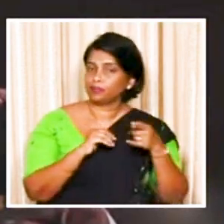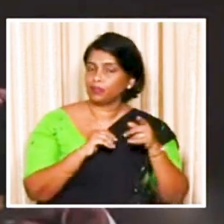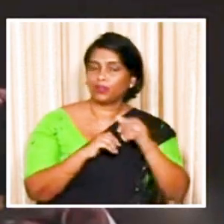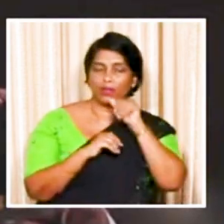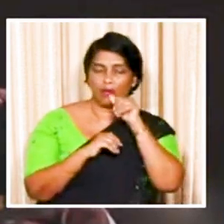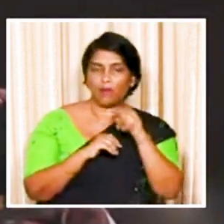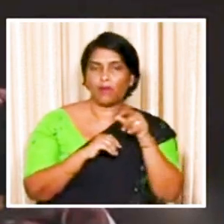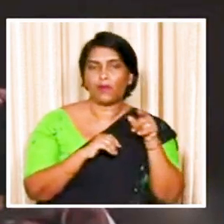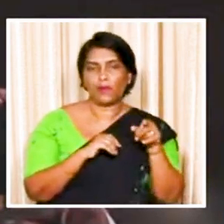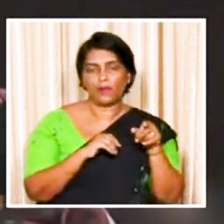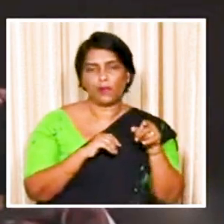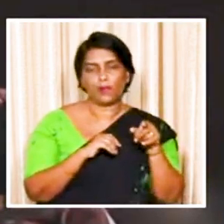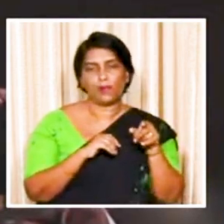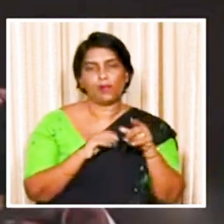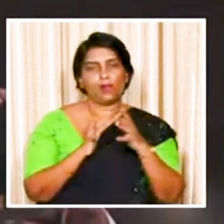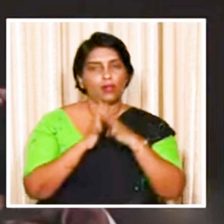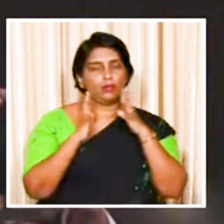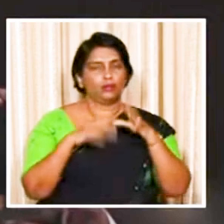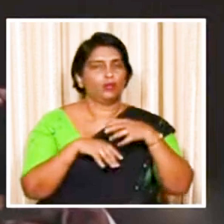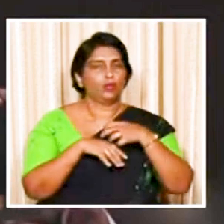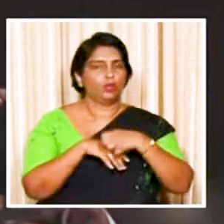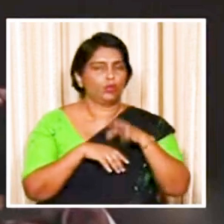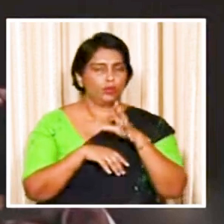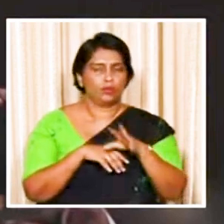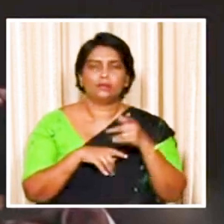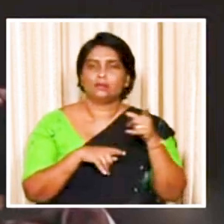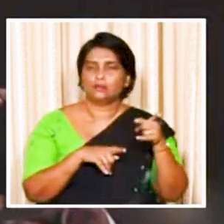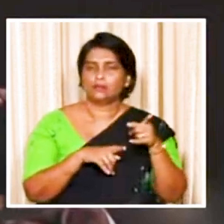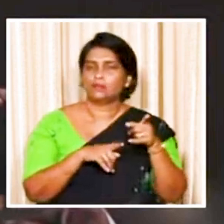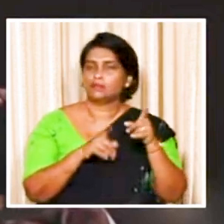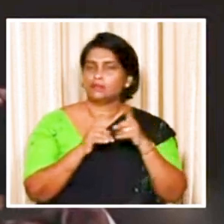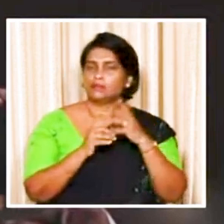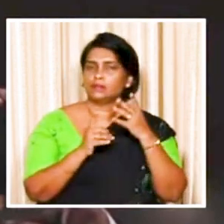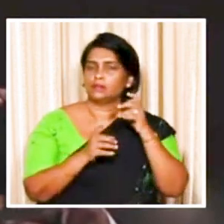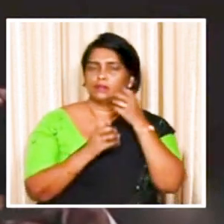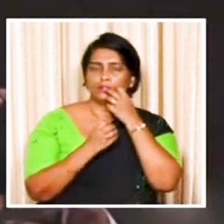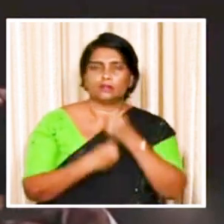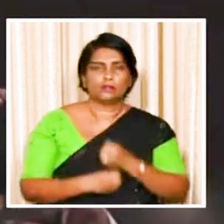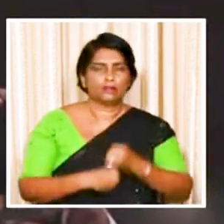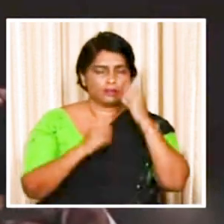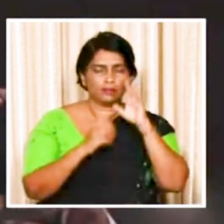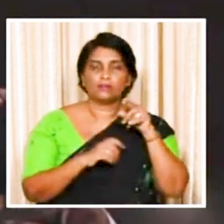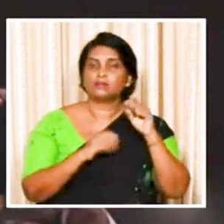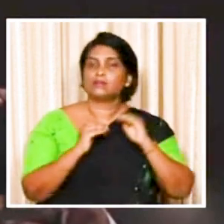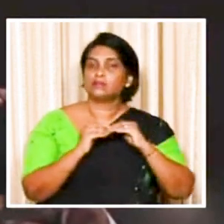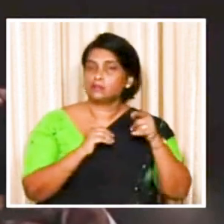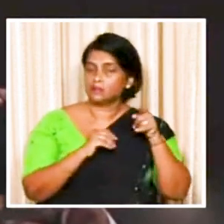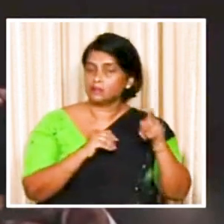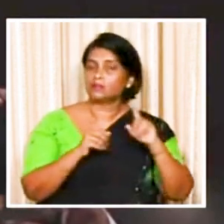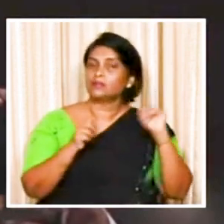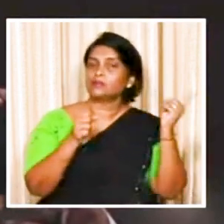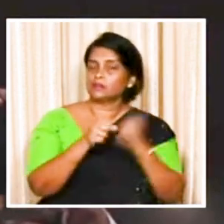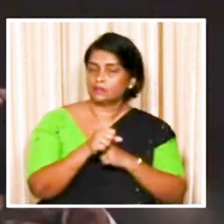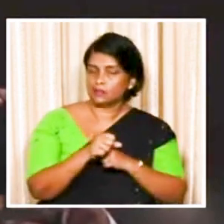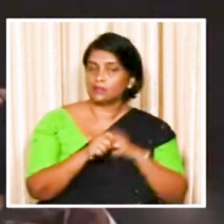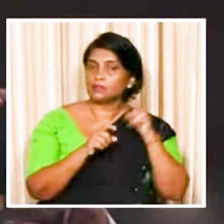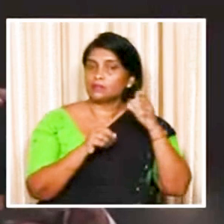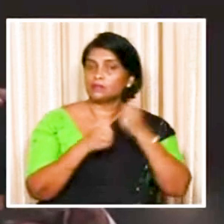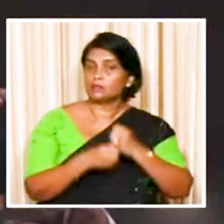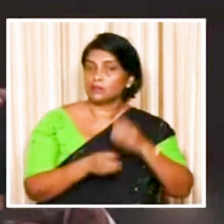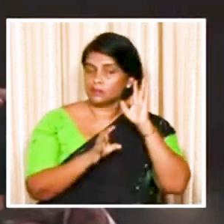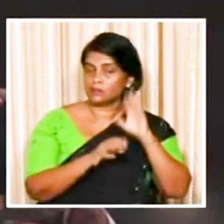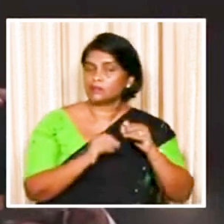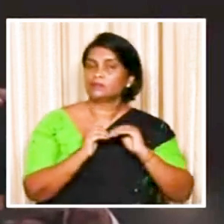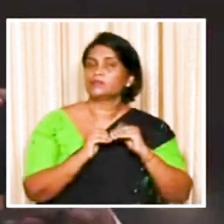மேலதிக சிகிச்சைக்காக அனுராதபுரம் வைத்தியசாலைக்கு மாற்றப்பட்ட நிலையில் சிகிச்சை பலனின்றி உயிரிழந்திருந்தார். இவ்வெடிப்பு சம்பவம் நிகழ்ந்த பகுதியில்